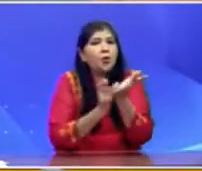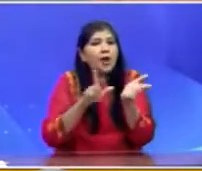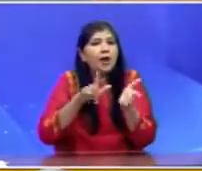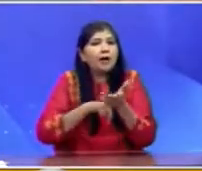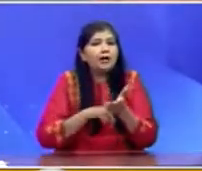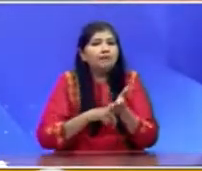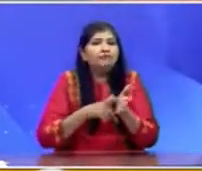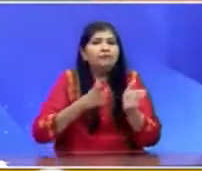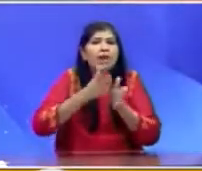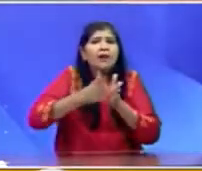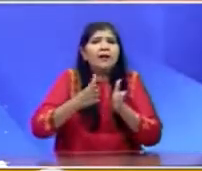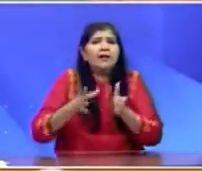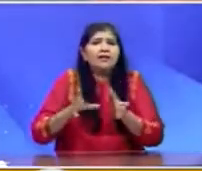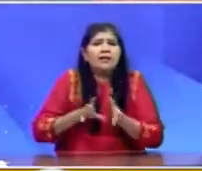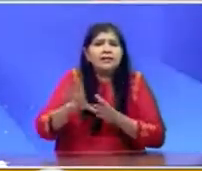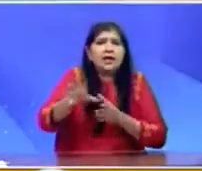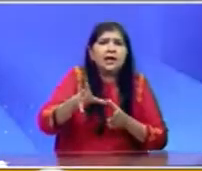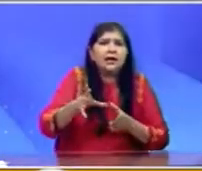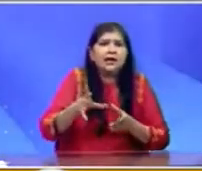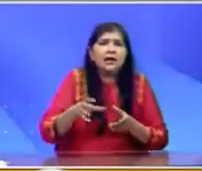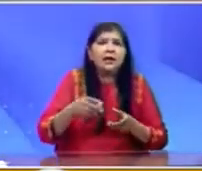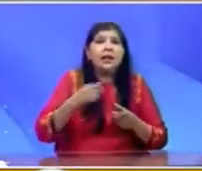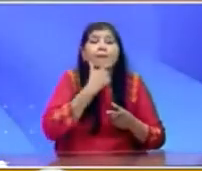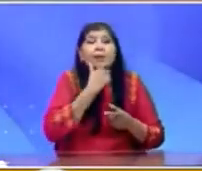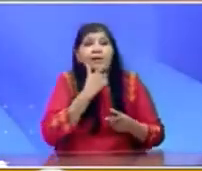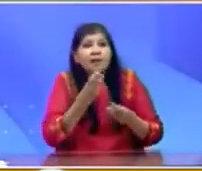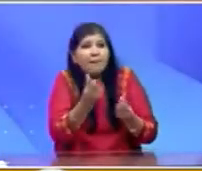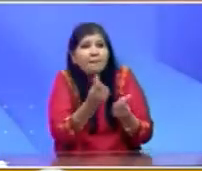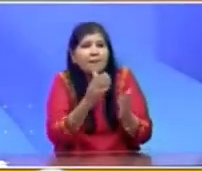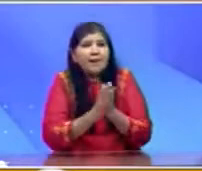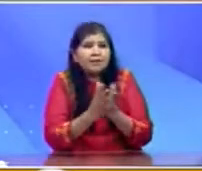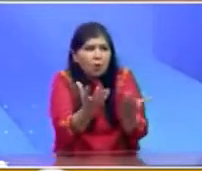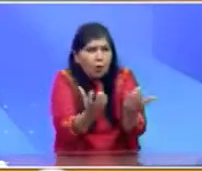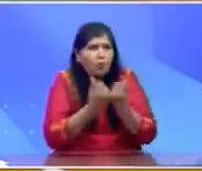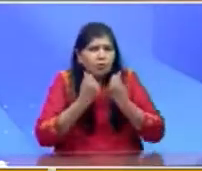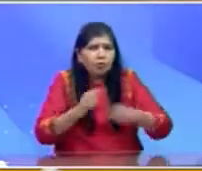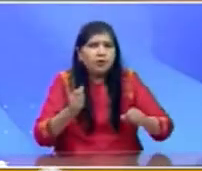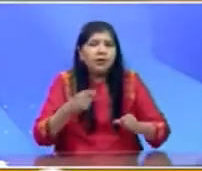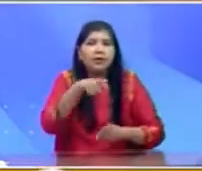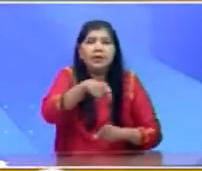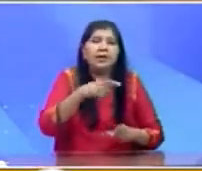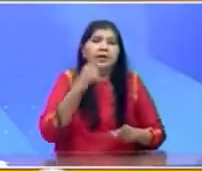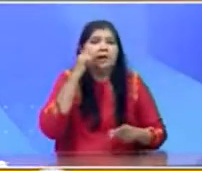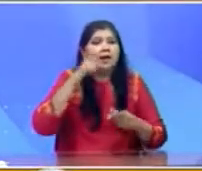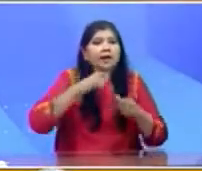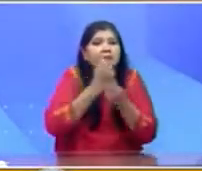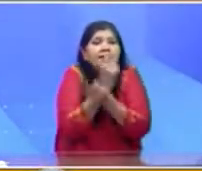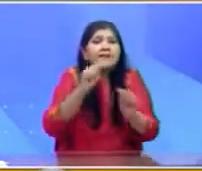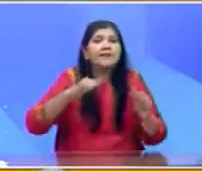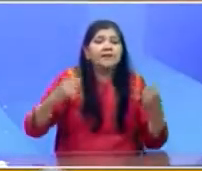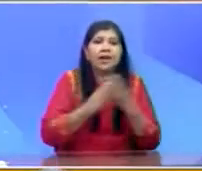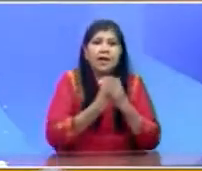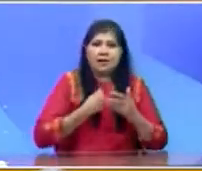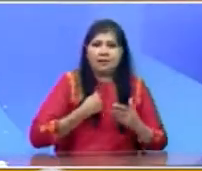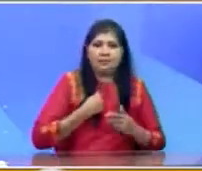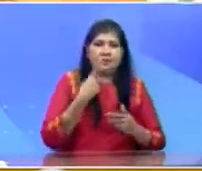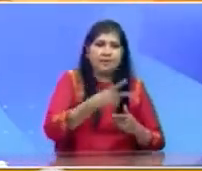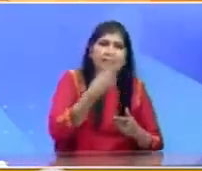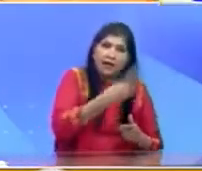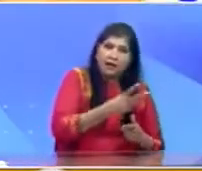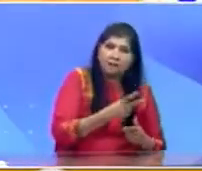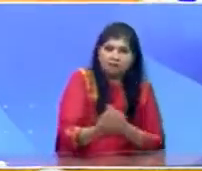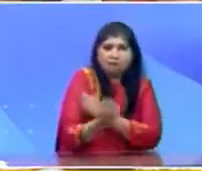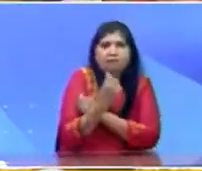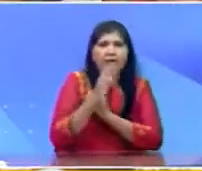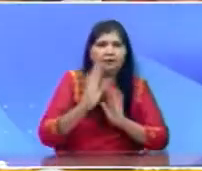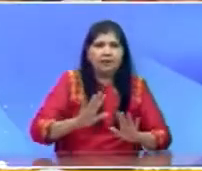जा रहे अंग्रेजों के खजाने को लूटकर वीर क्रांतिकारियों ने अंग्रेजों को अपनी ताकत का परिचय करा दिया